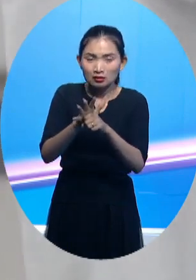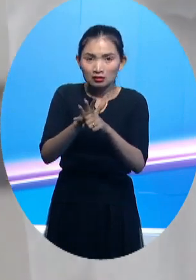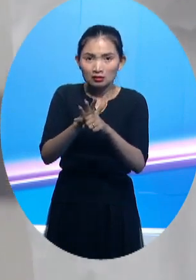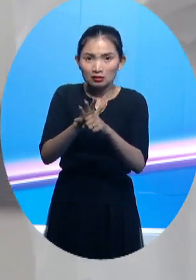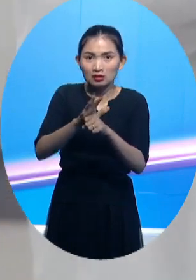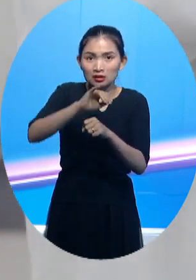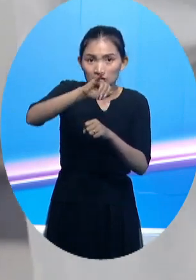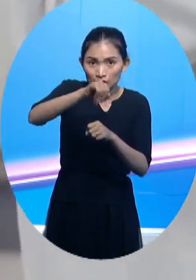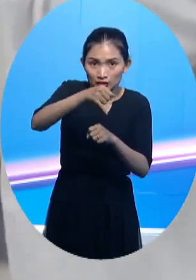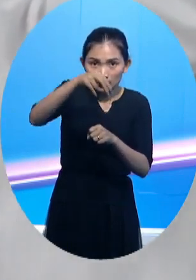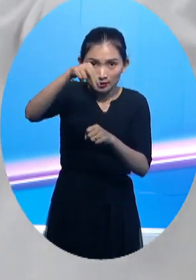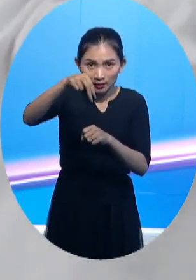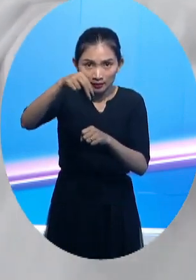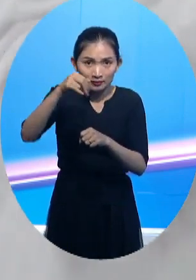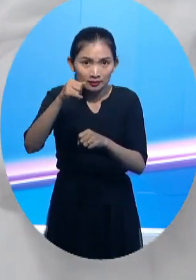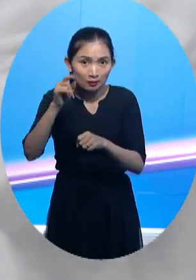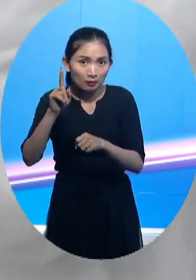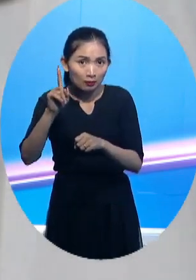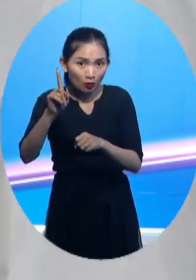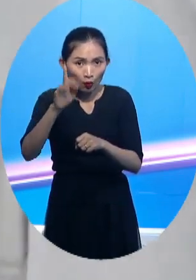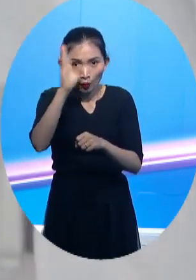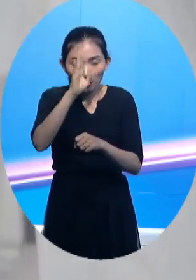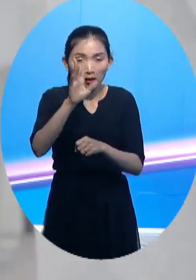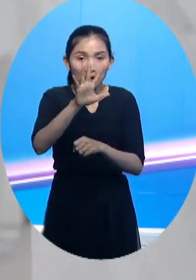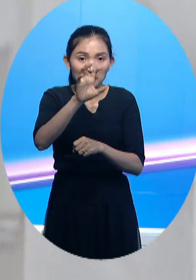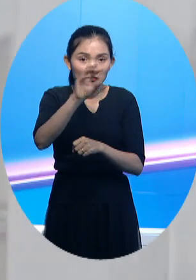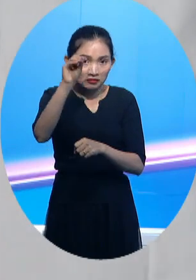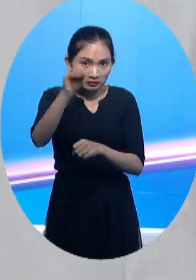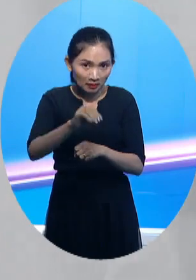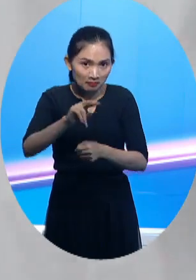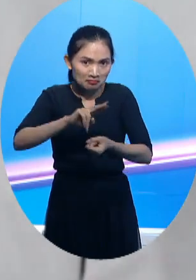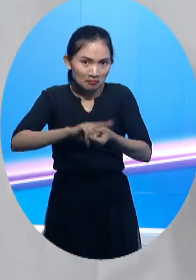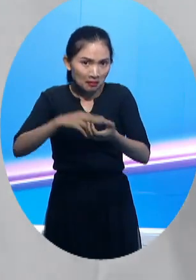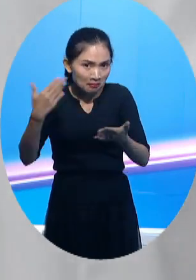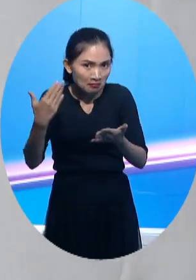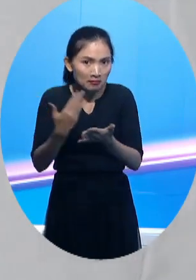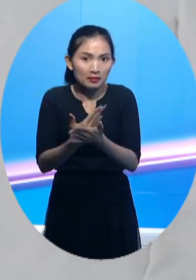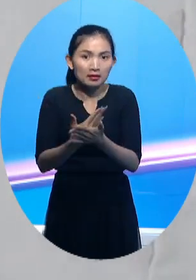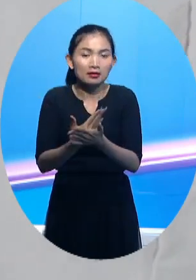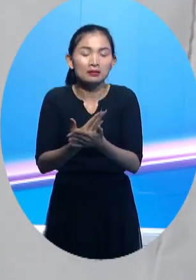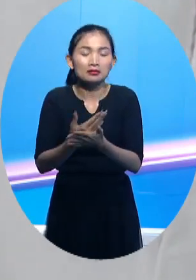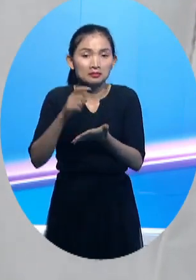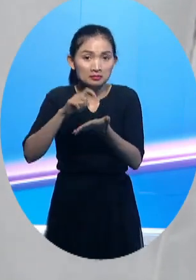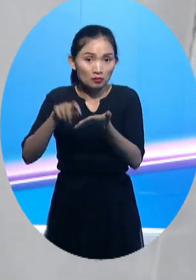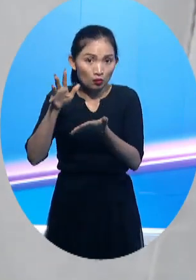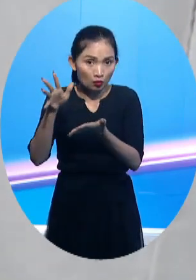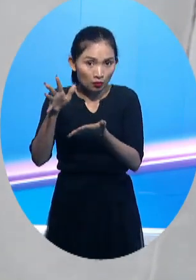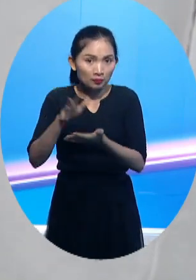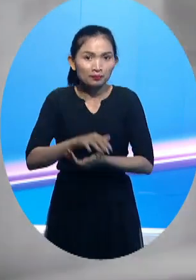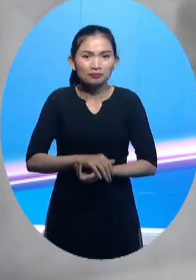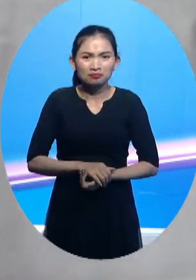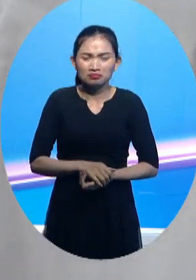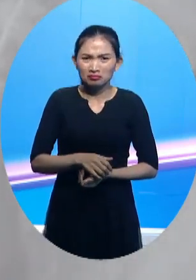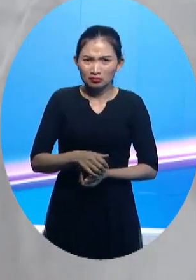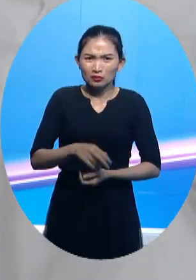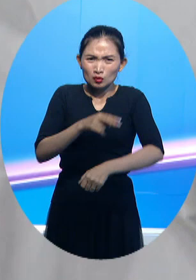là jn1 chiếm tới hơn 50 ph tổng số cam mắt mới ở Mỹ biến thể này đang làm giấy lên lo ngại của các chuyên gia